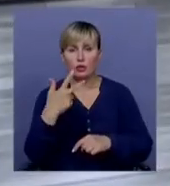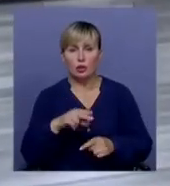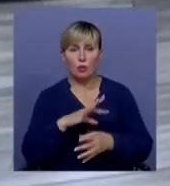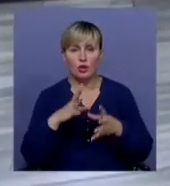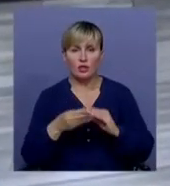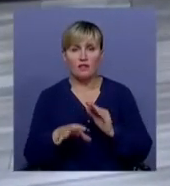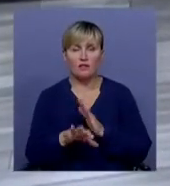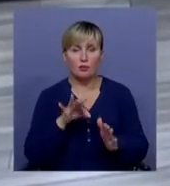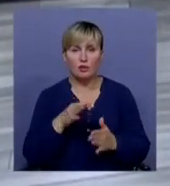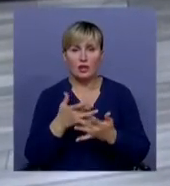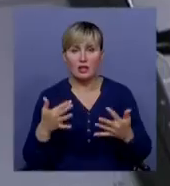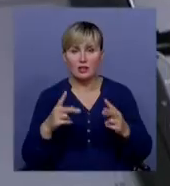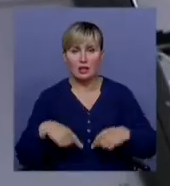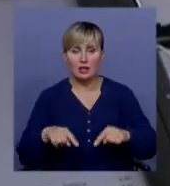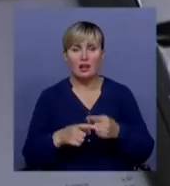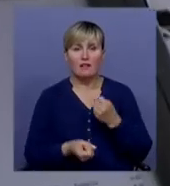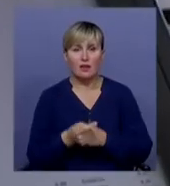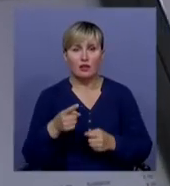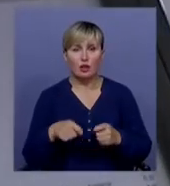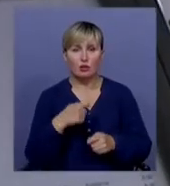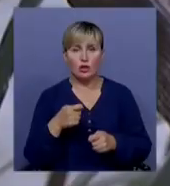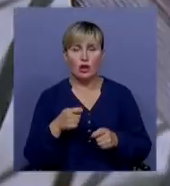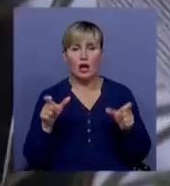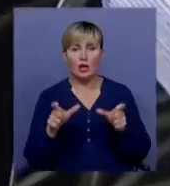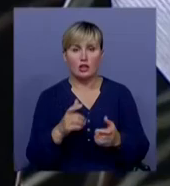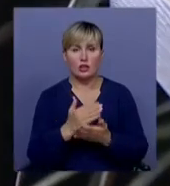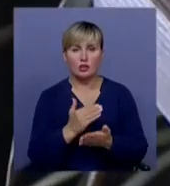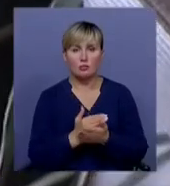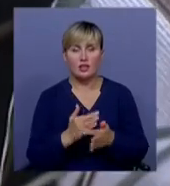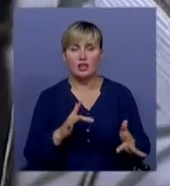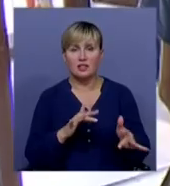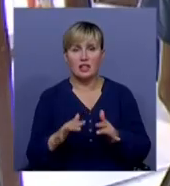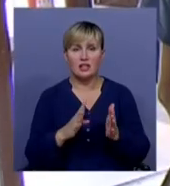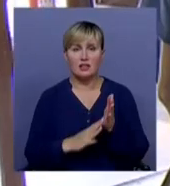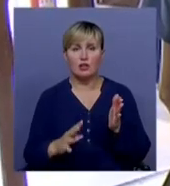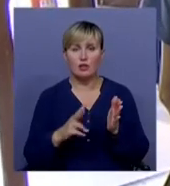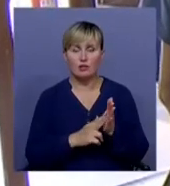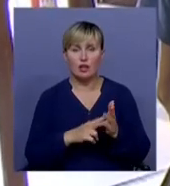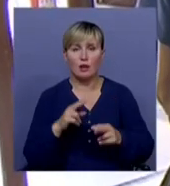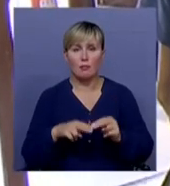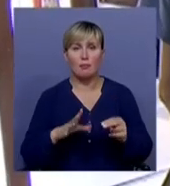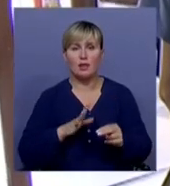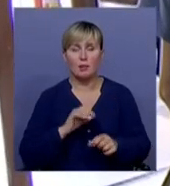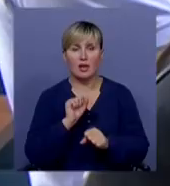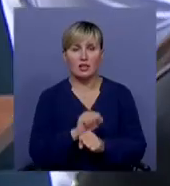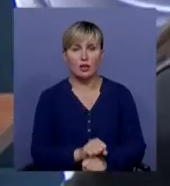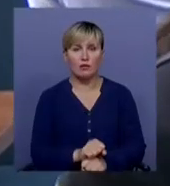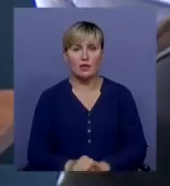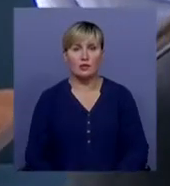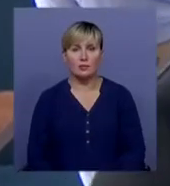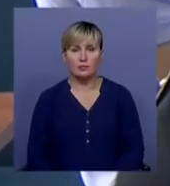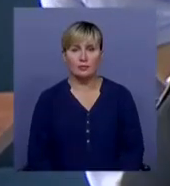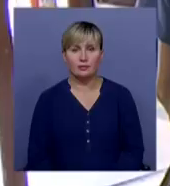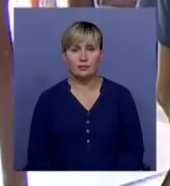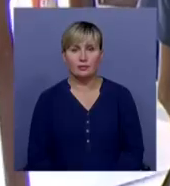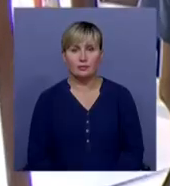результатам выборочных мониторингов выявлены нарушения карантинного режима. Деятельность 98 объектов была приостановлена. Айдана